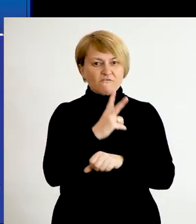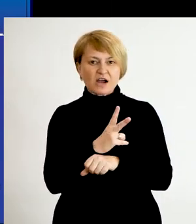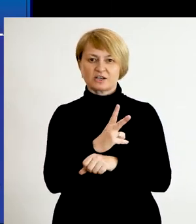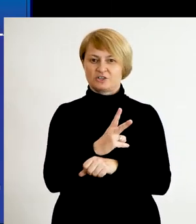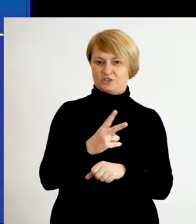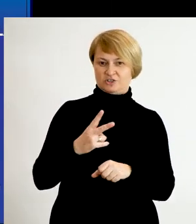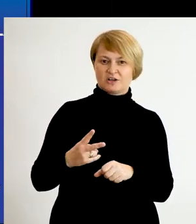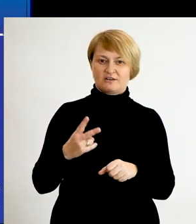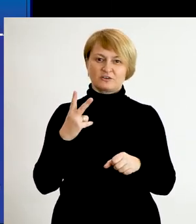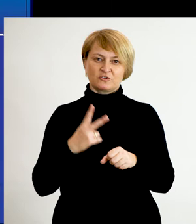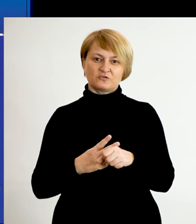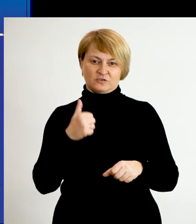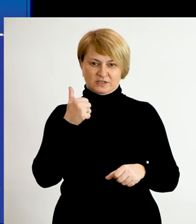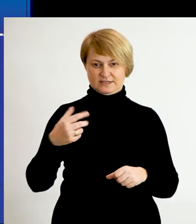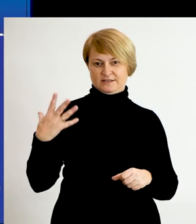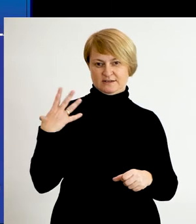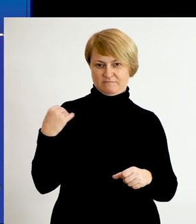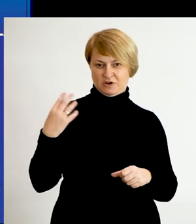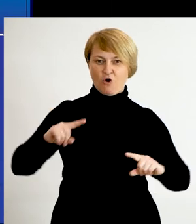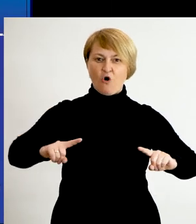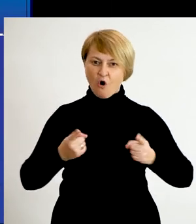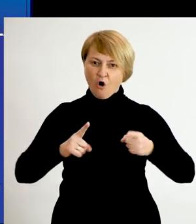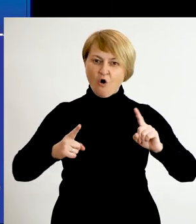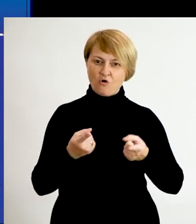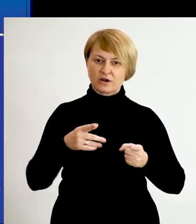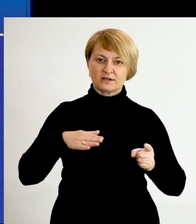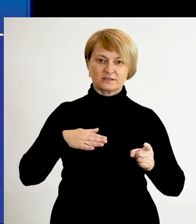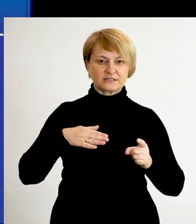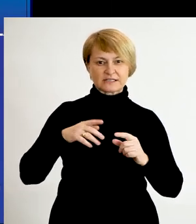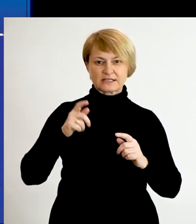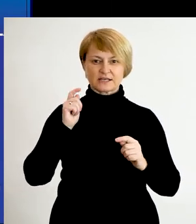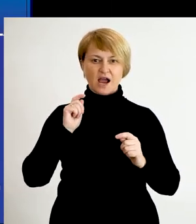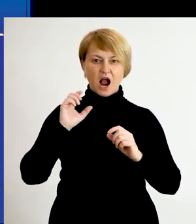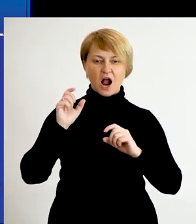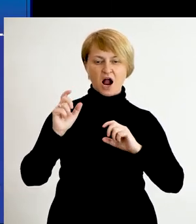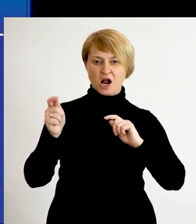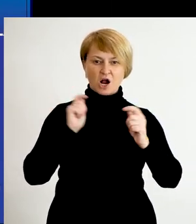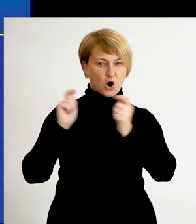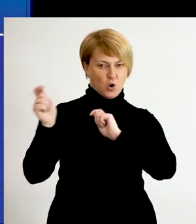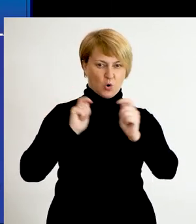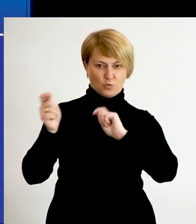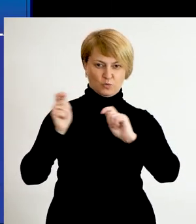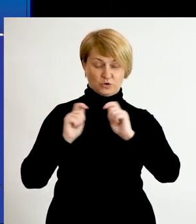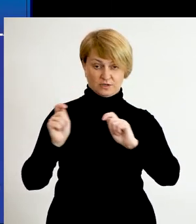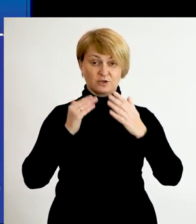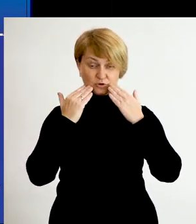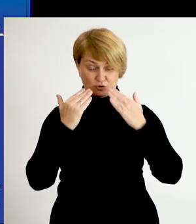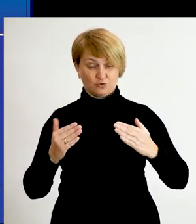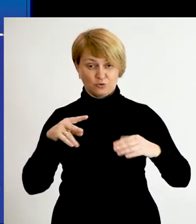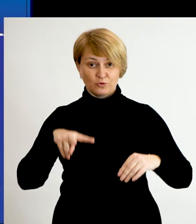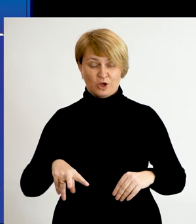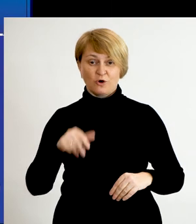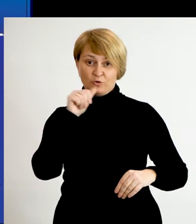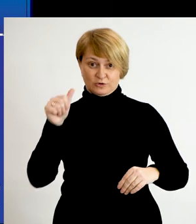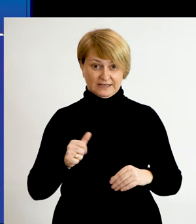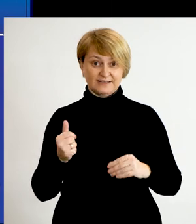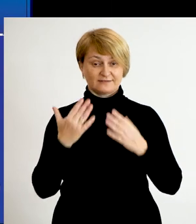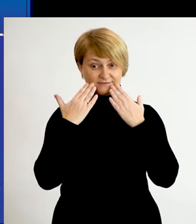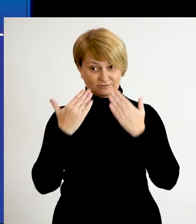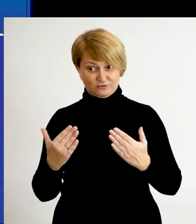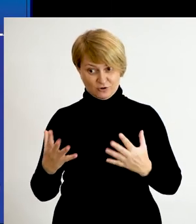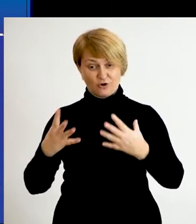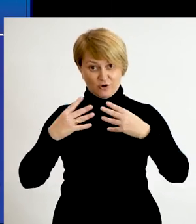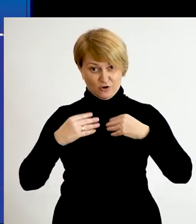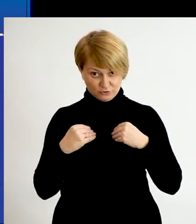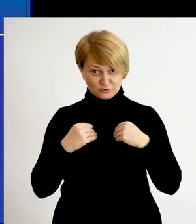w XXI wieku organizację ruchu. Środki zewnętrzne, dziękuję oczywiście również w tym wypadku Unii Europejskiej, dzięki którym